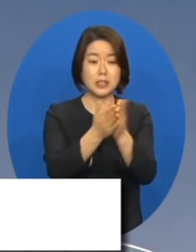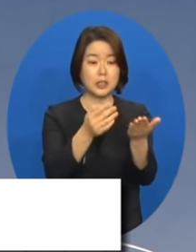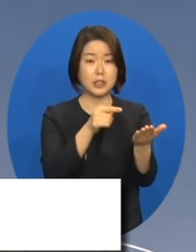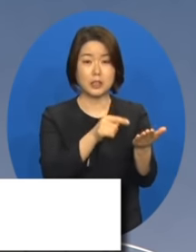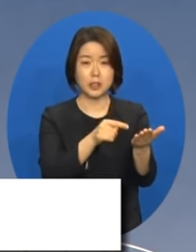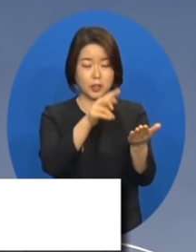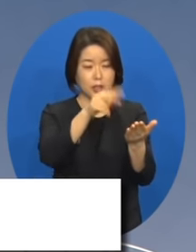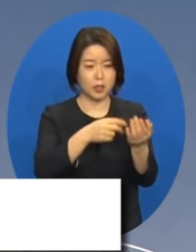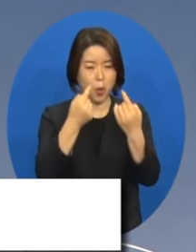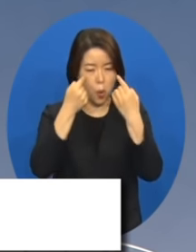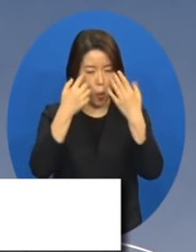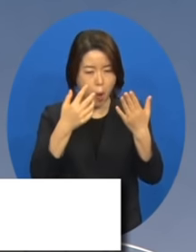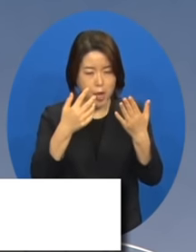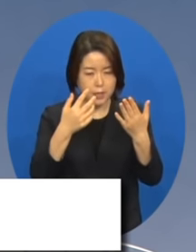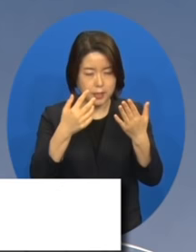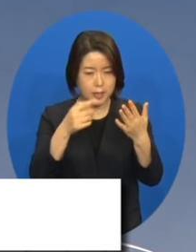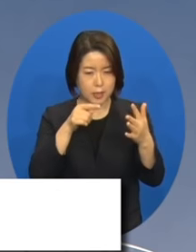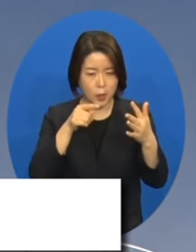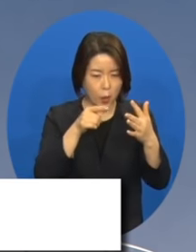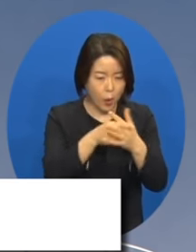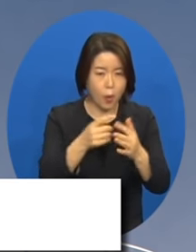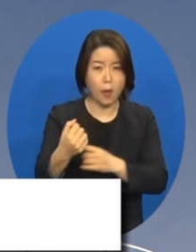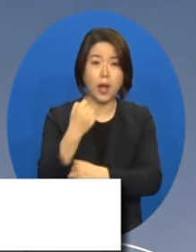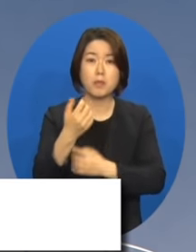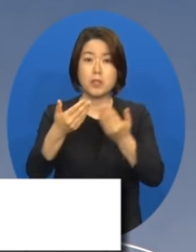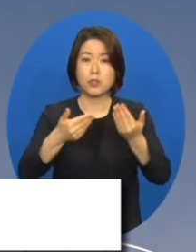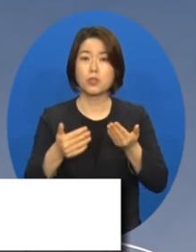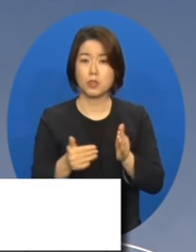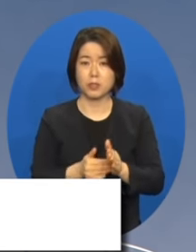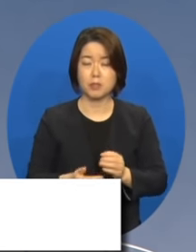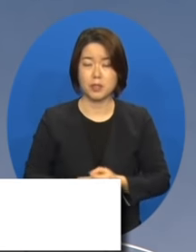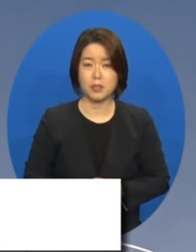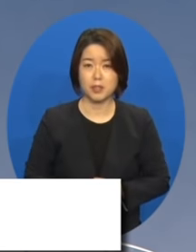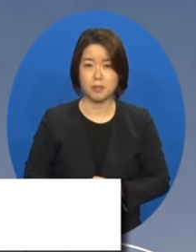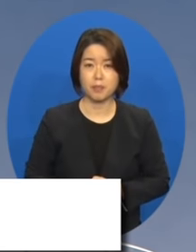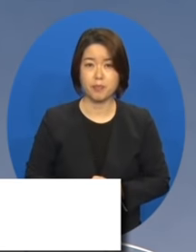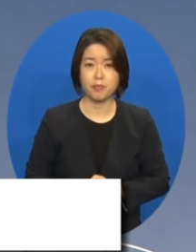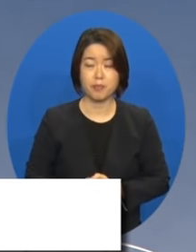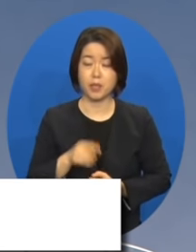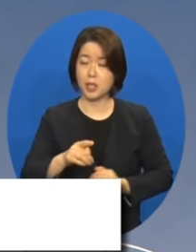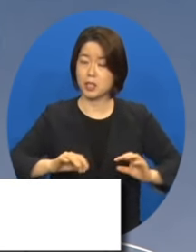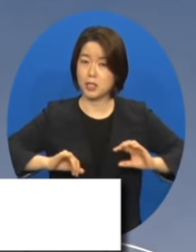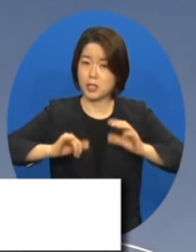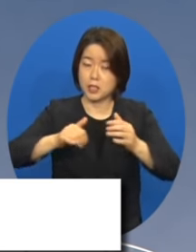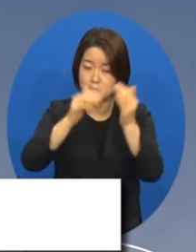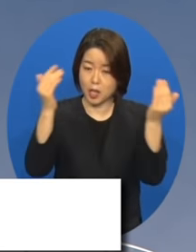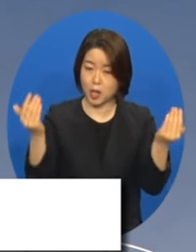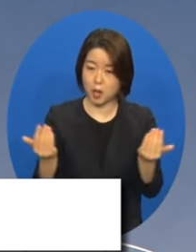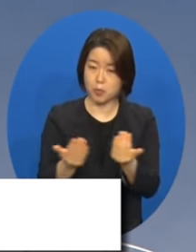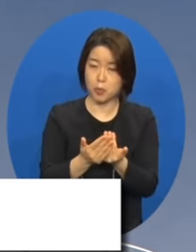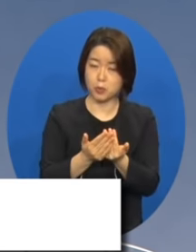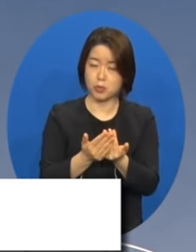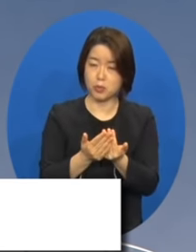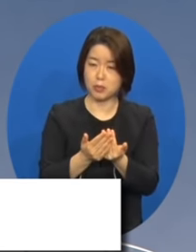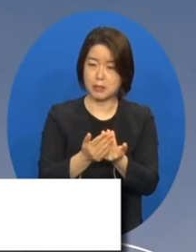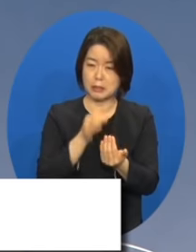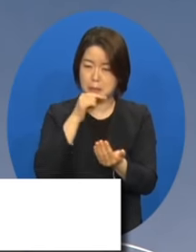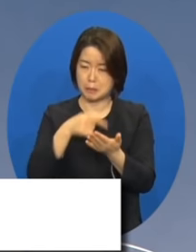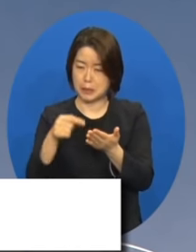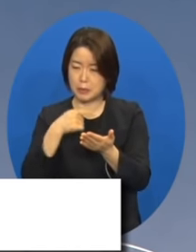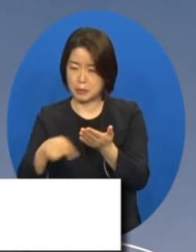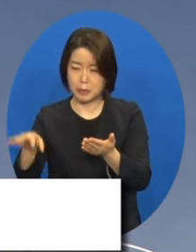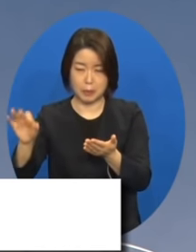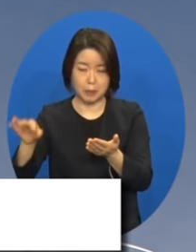정확한 분별력을 주셨어요 아니 이 세상에 있는 모든 것을 다 해로 여기고